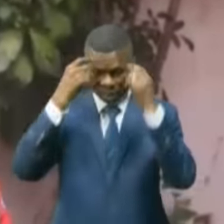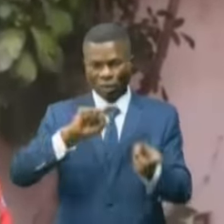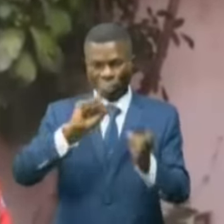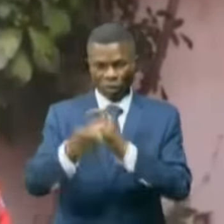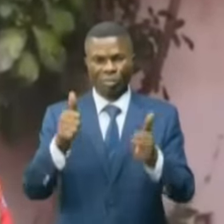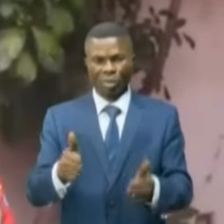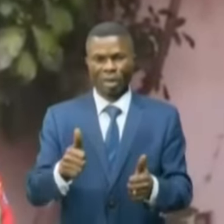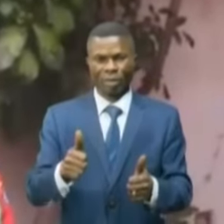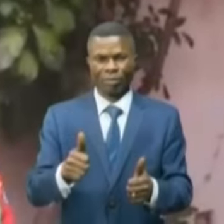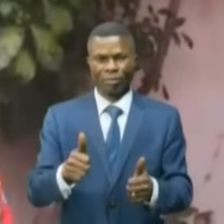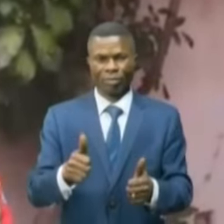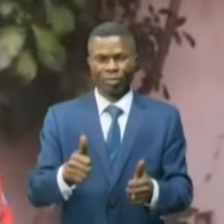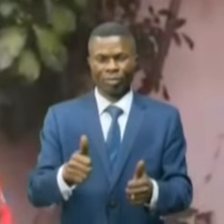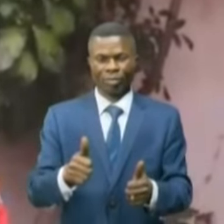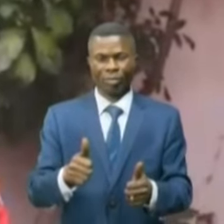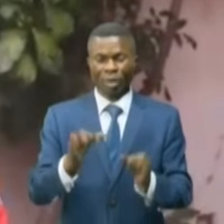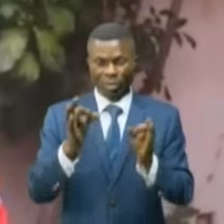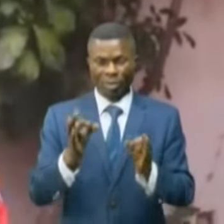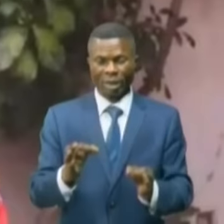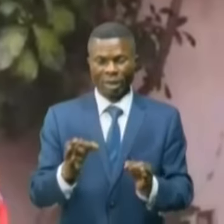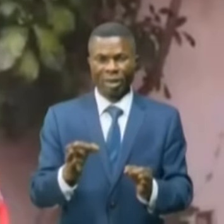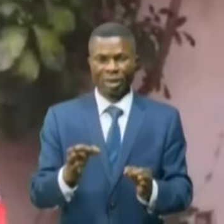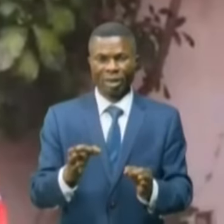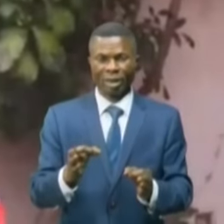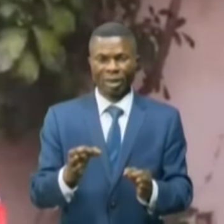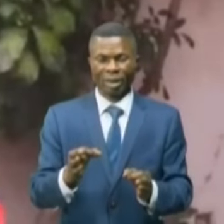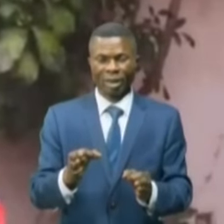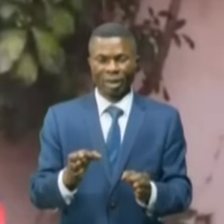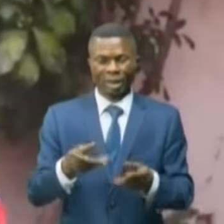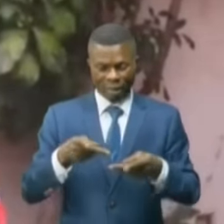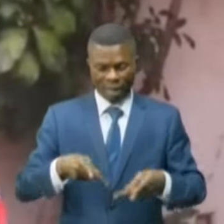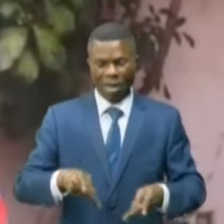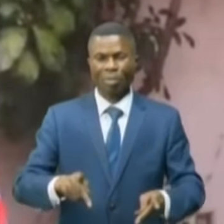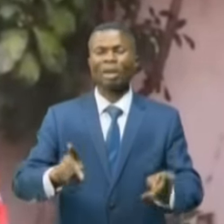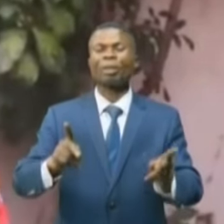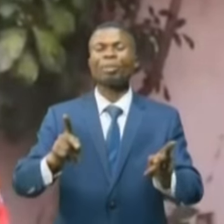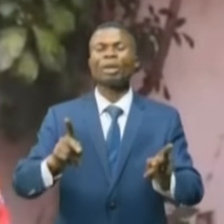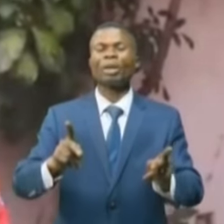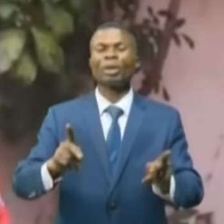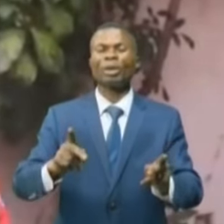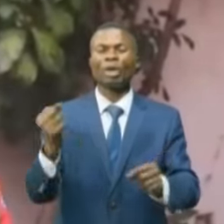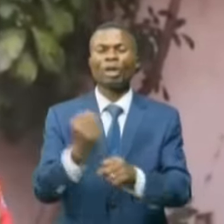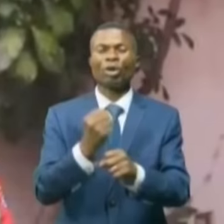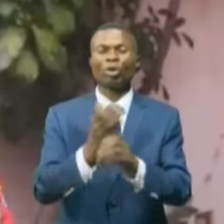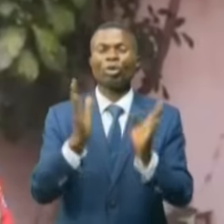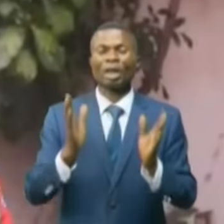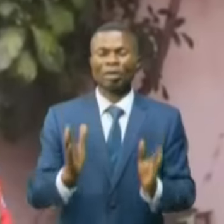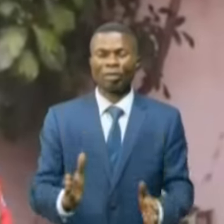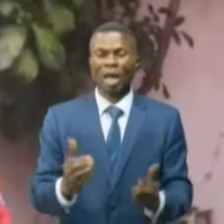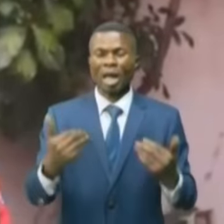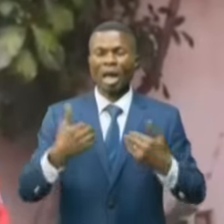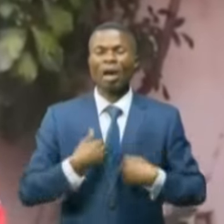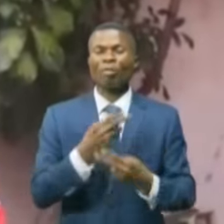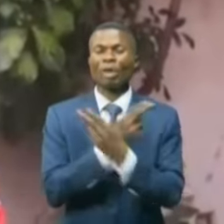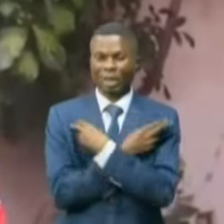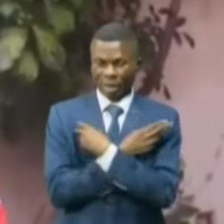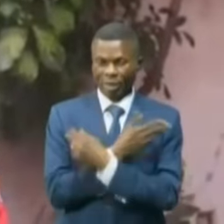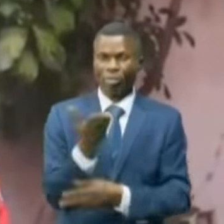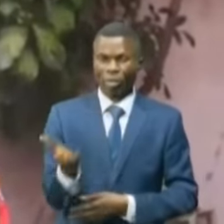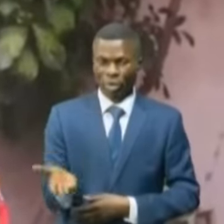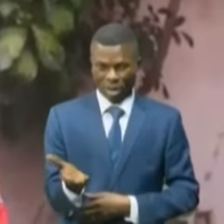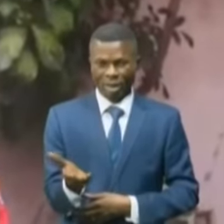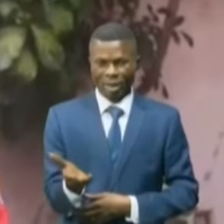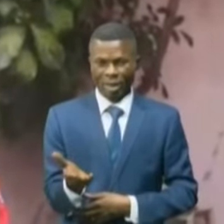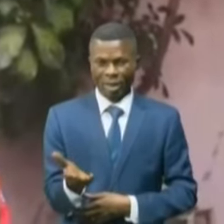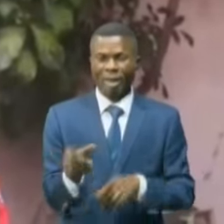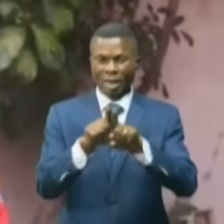bonnes, d'autant plus que ça permet aux travailleurs d'avoir le temps de repos